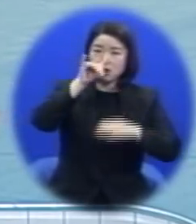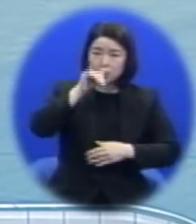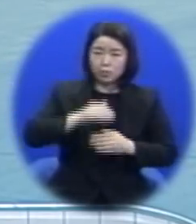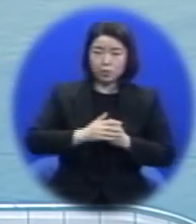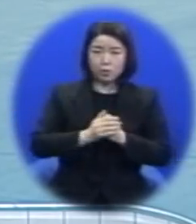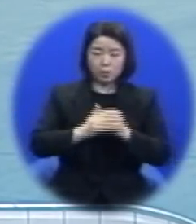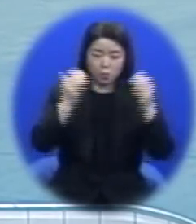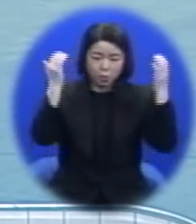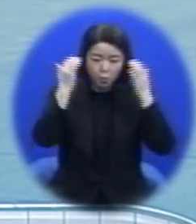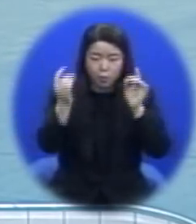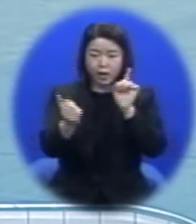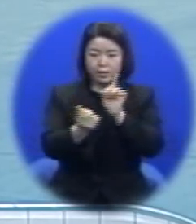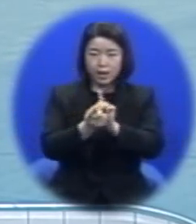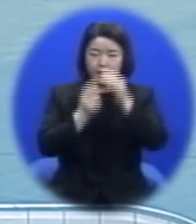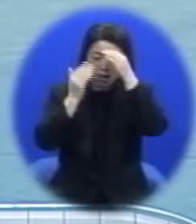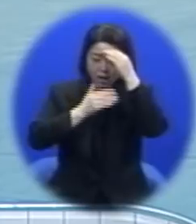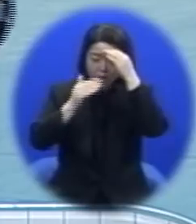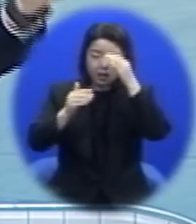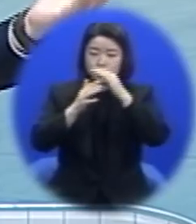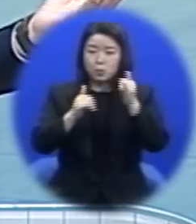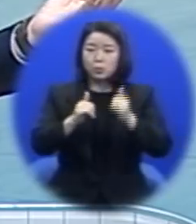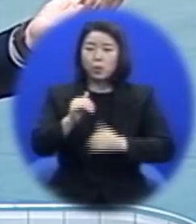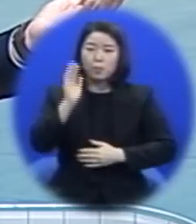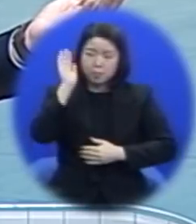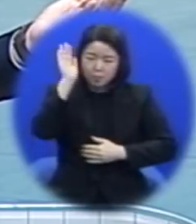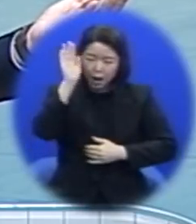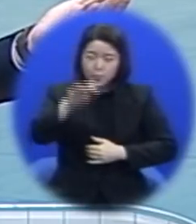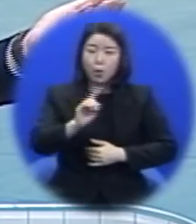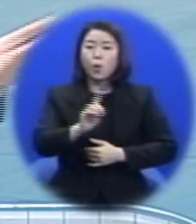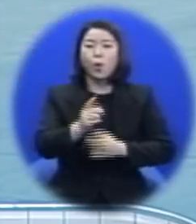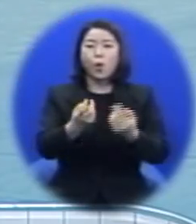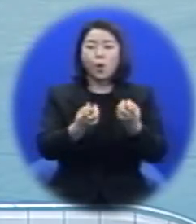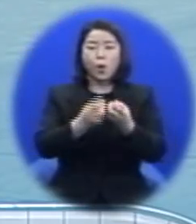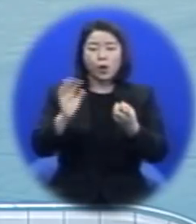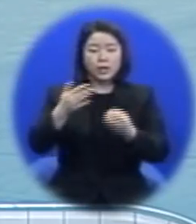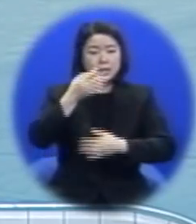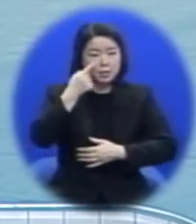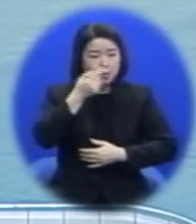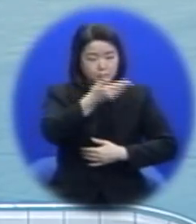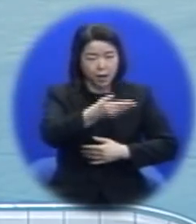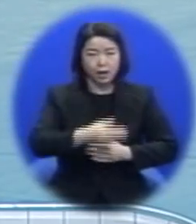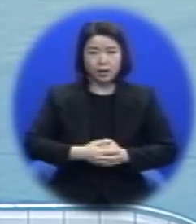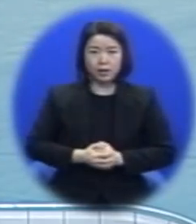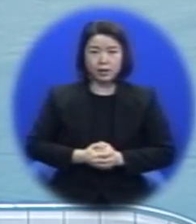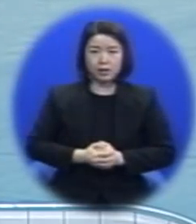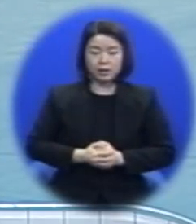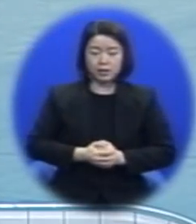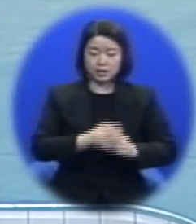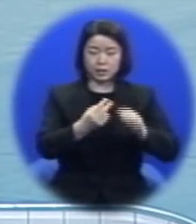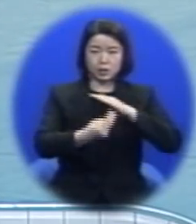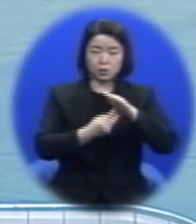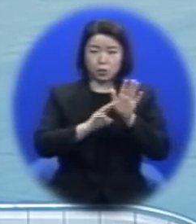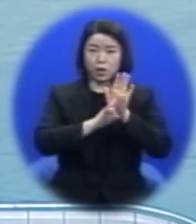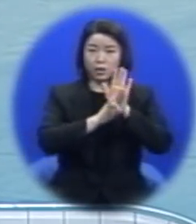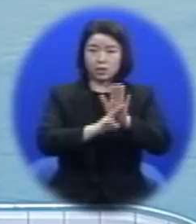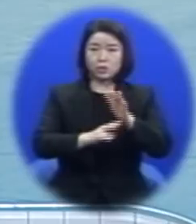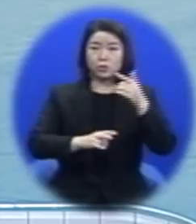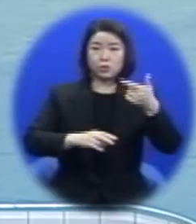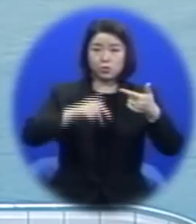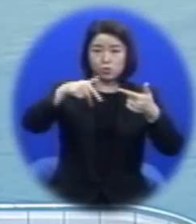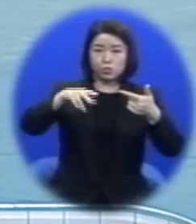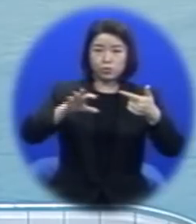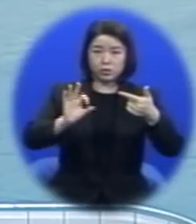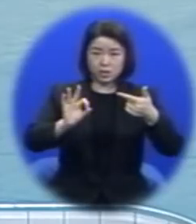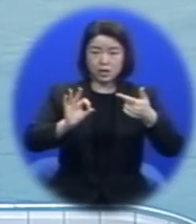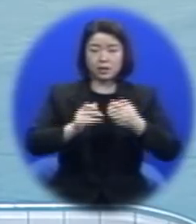고난당한 성도들이 어떻게 되는지를 보라는 것입니다. 이 요한계시록 6장은 어린 양